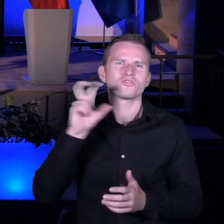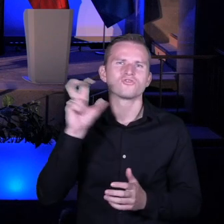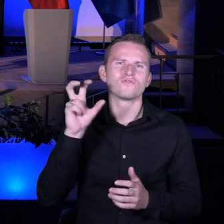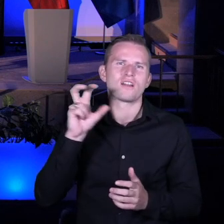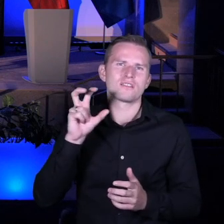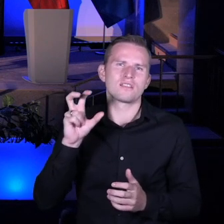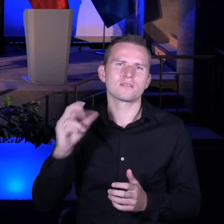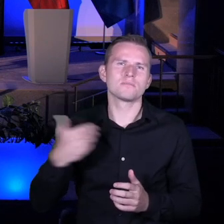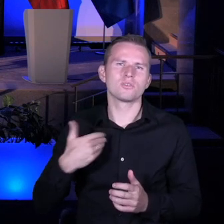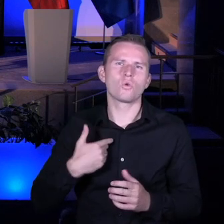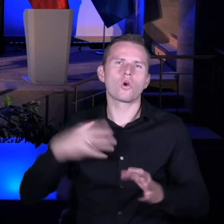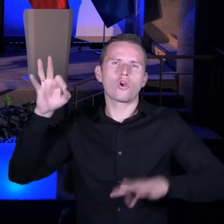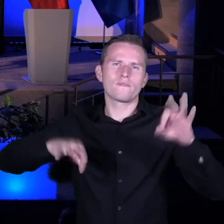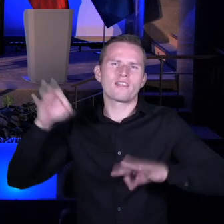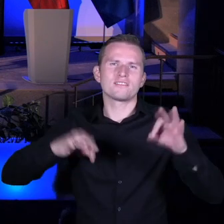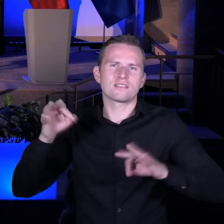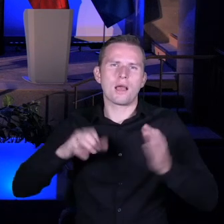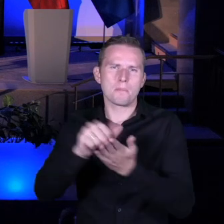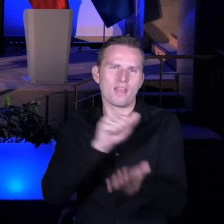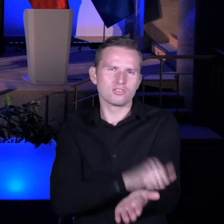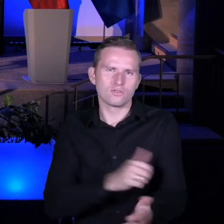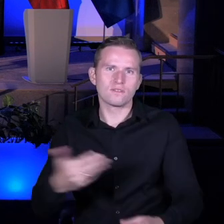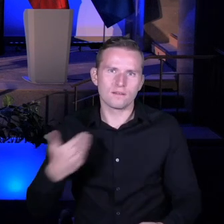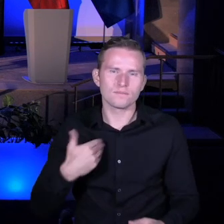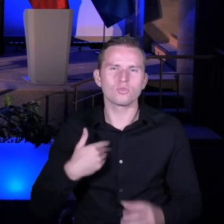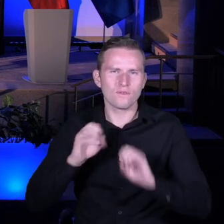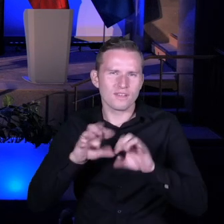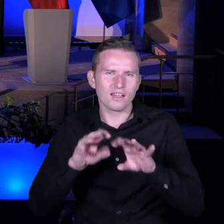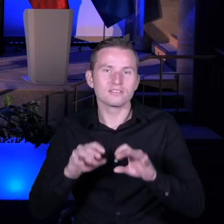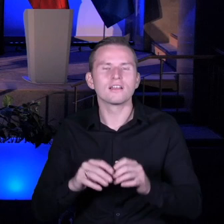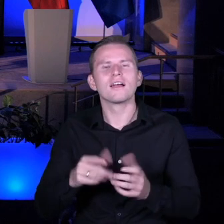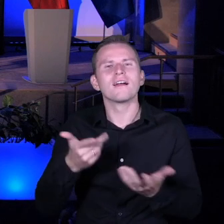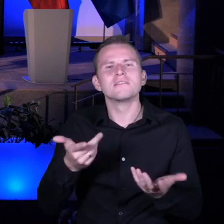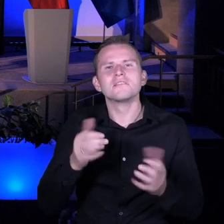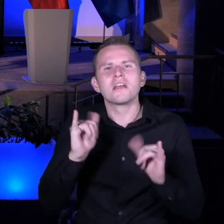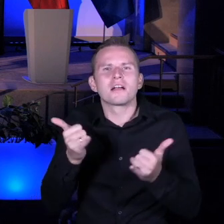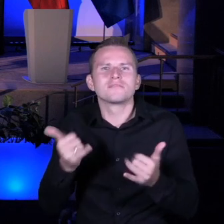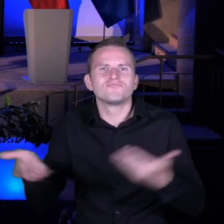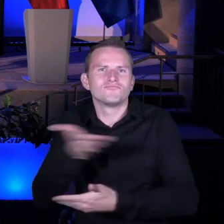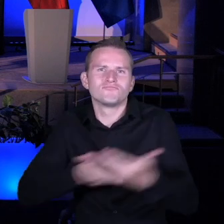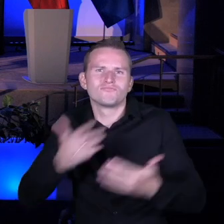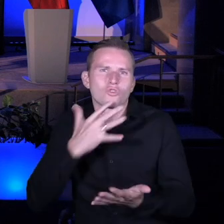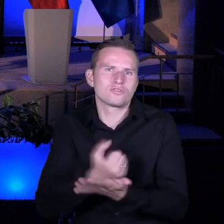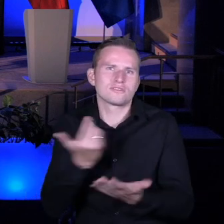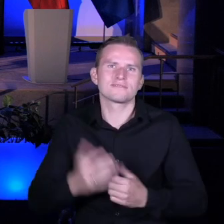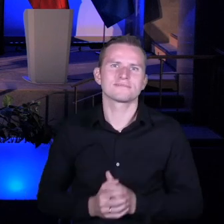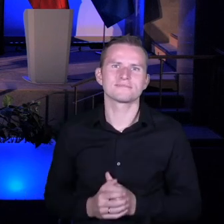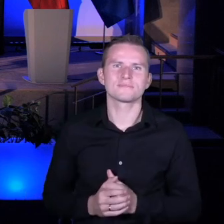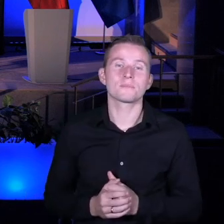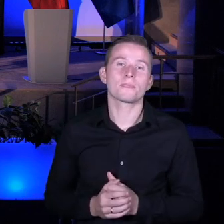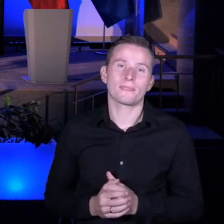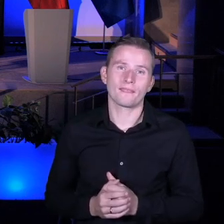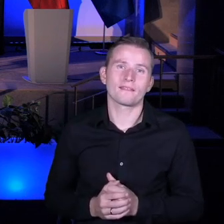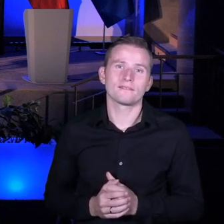więc nie dopytuję o to, ale jak możemy być użyteczni? Dziękuję. Tak szczerze dziękuję